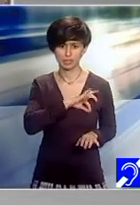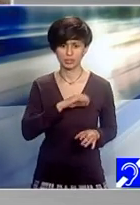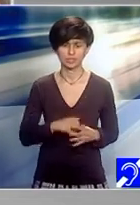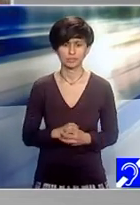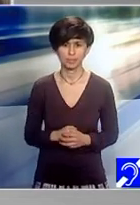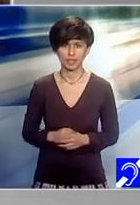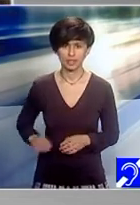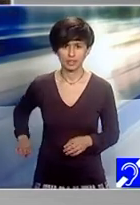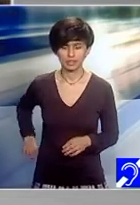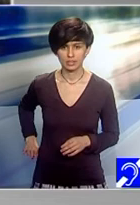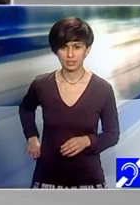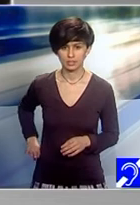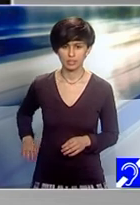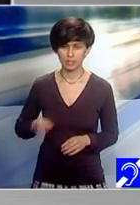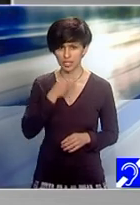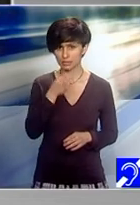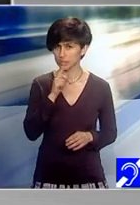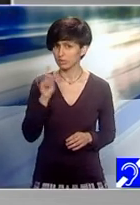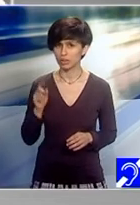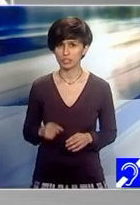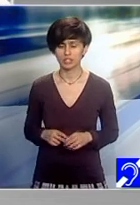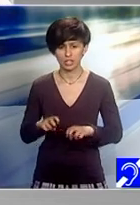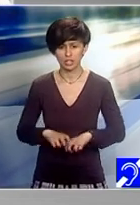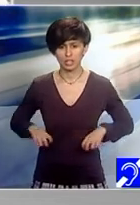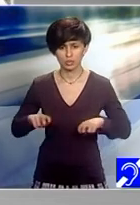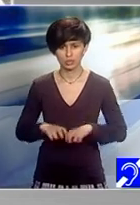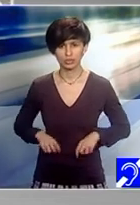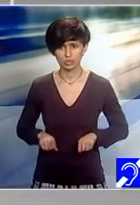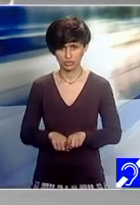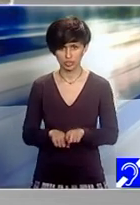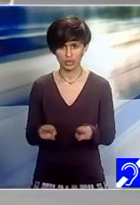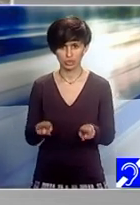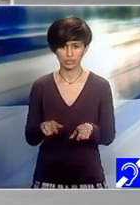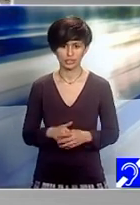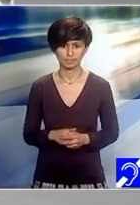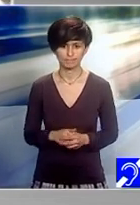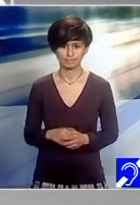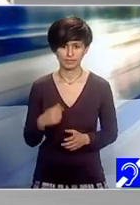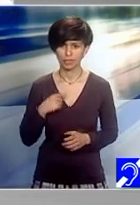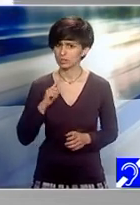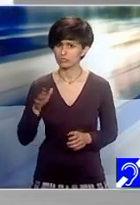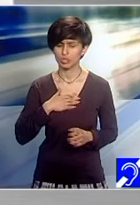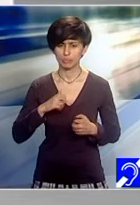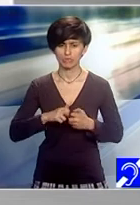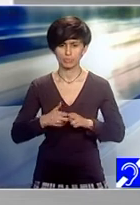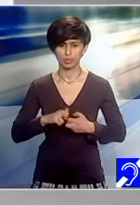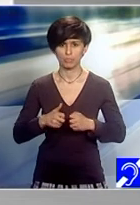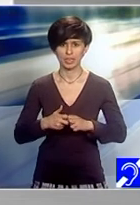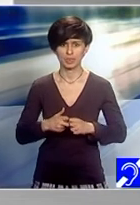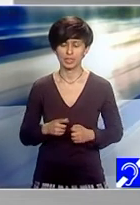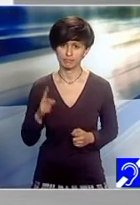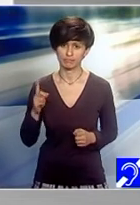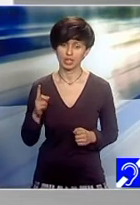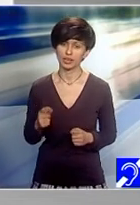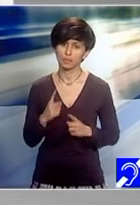a fost niciodată la un control ginecologic. Pentru că n-am avut probleme. Nu mă durea, n-am avut probleme. Dar totuși,